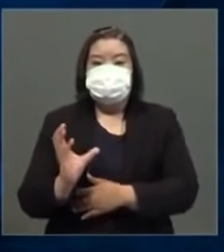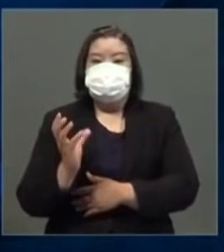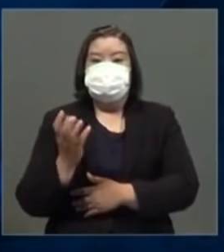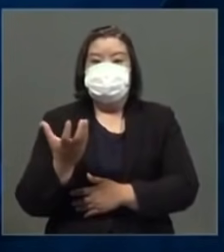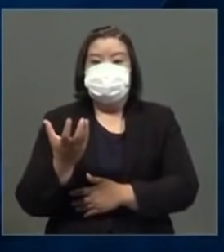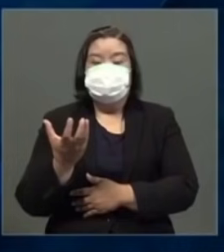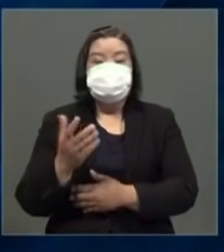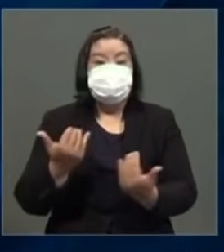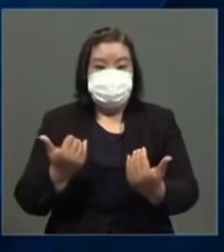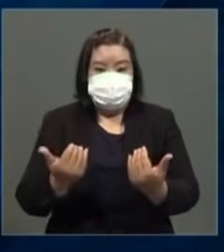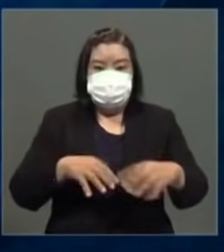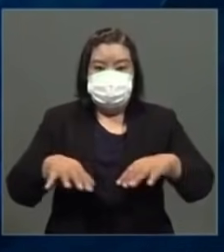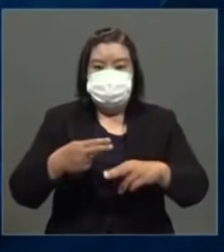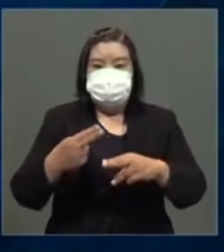ปที่